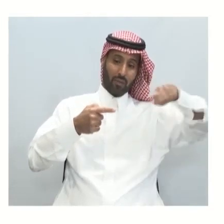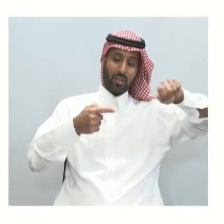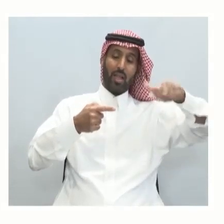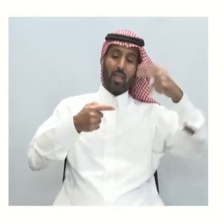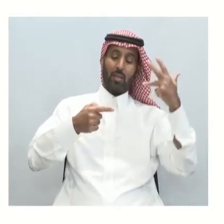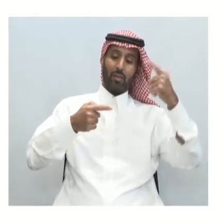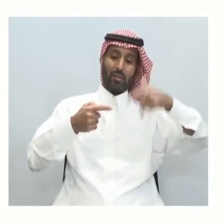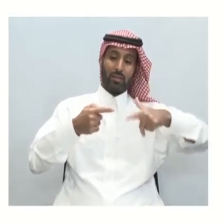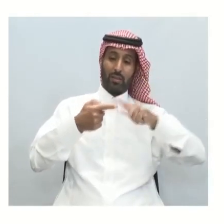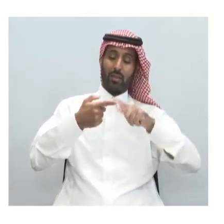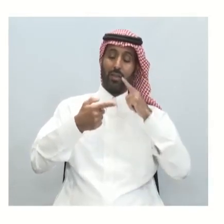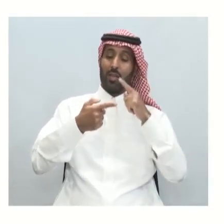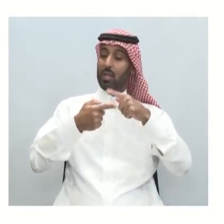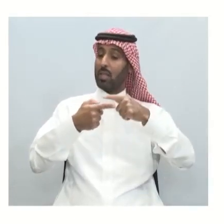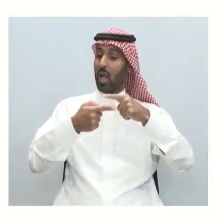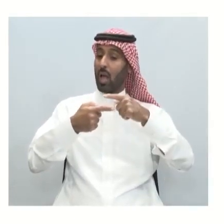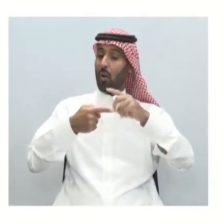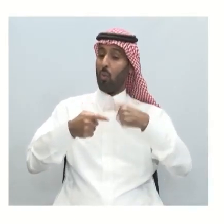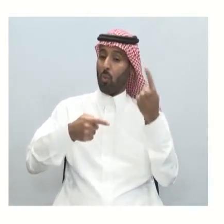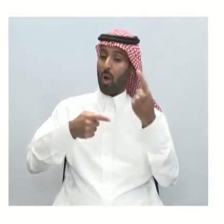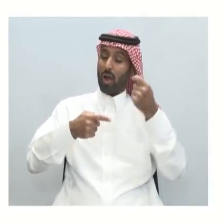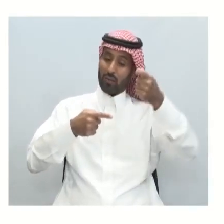0.98 ستكون القيمه